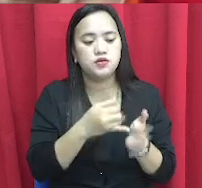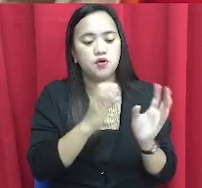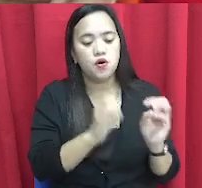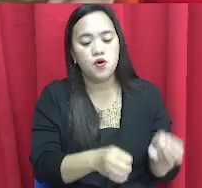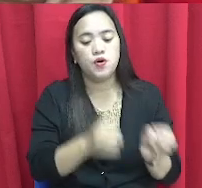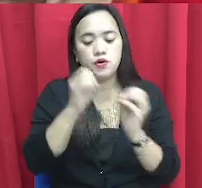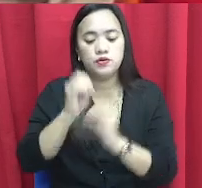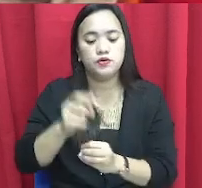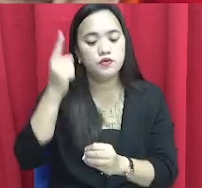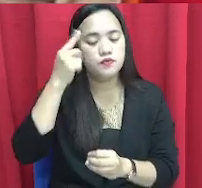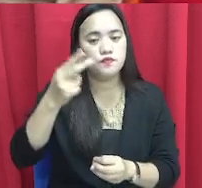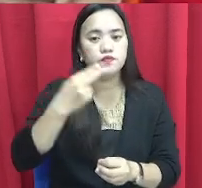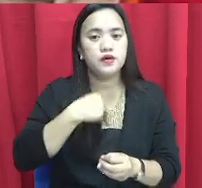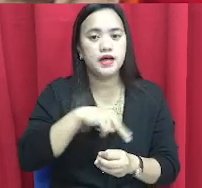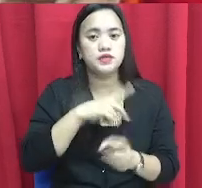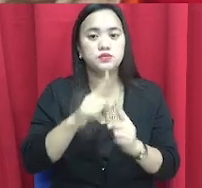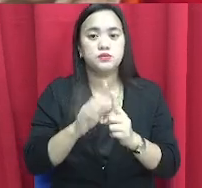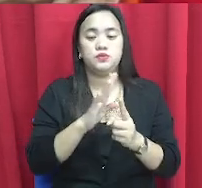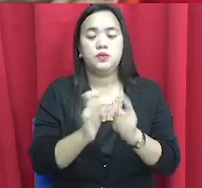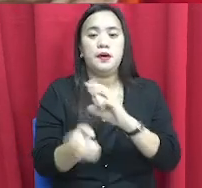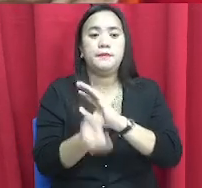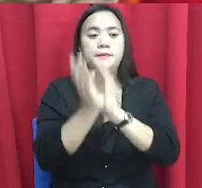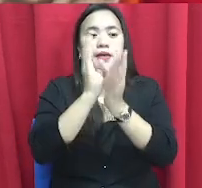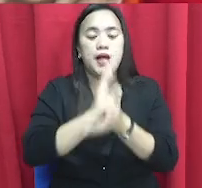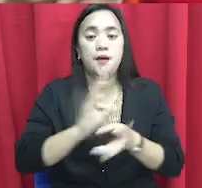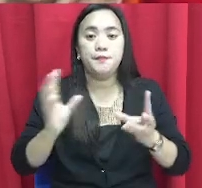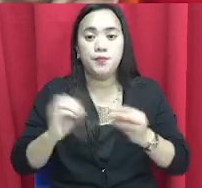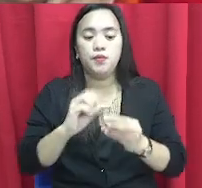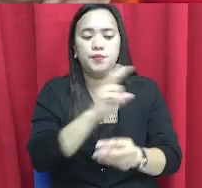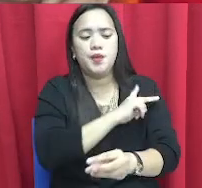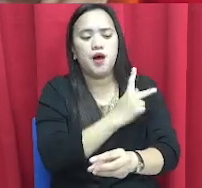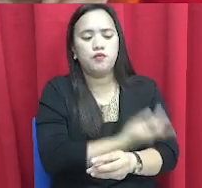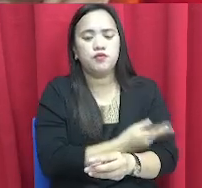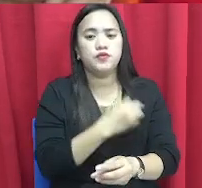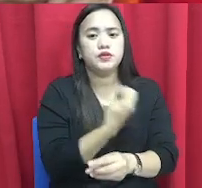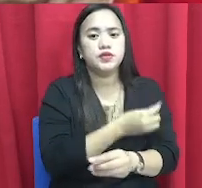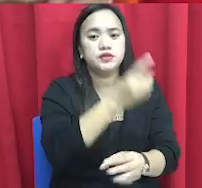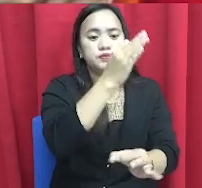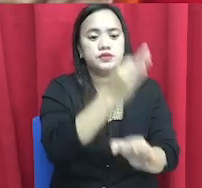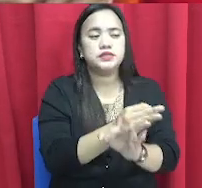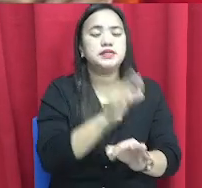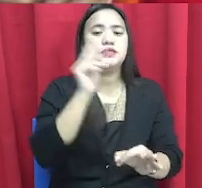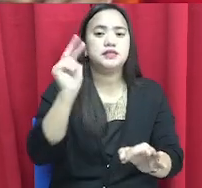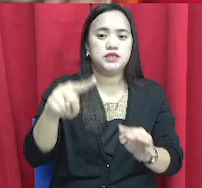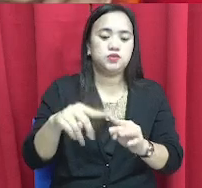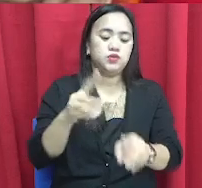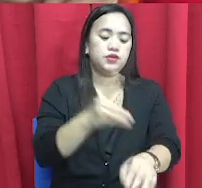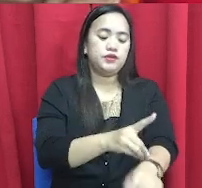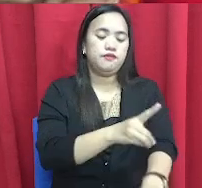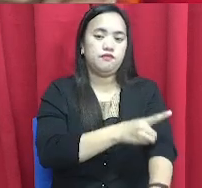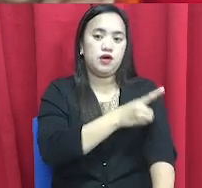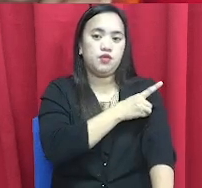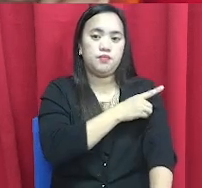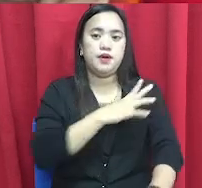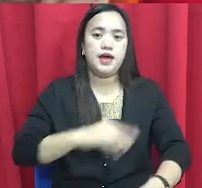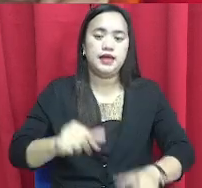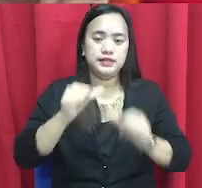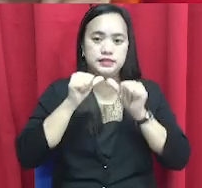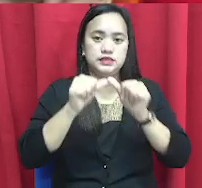na ma- strengthen yung ating pananampalataya ay kailangan nating ma-develop lalo at